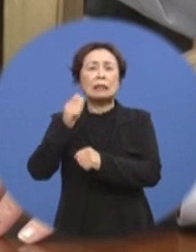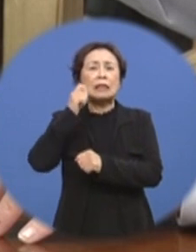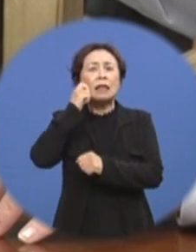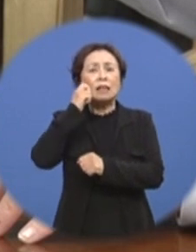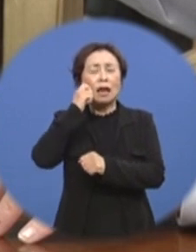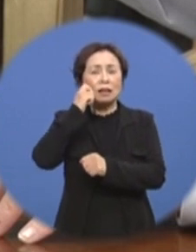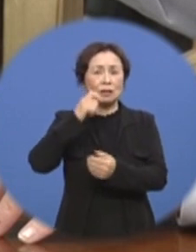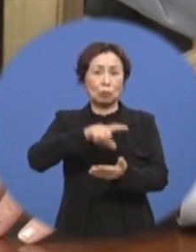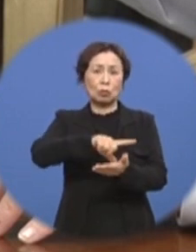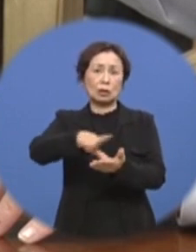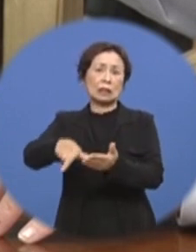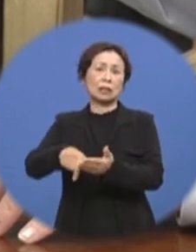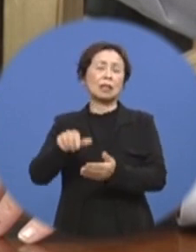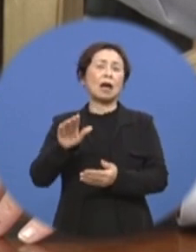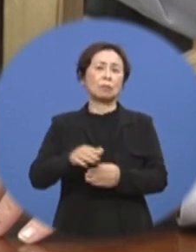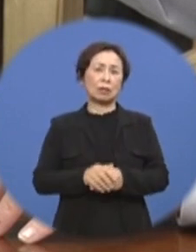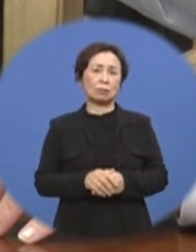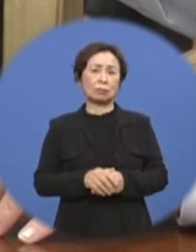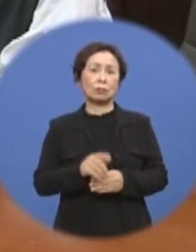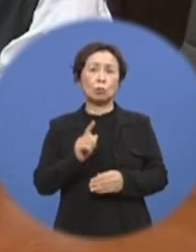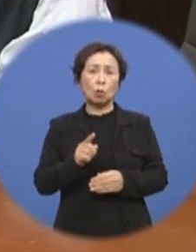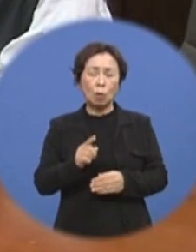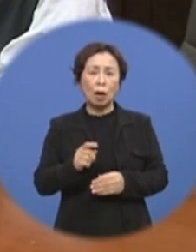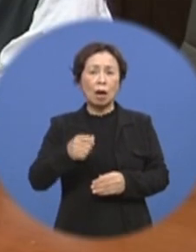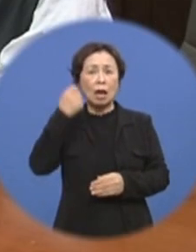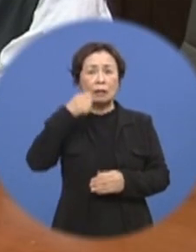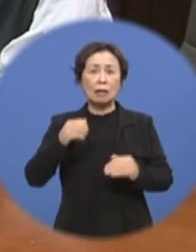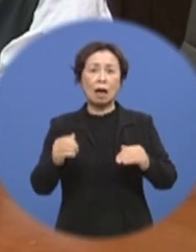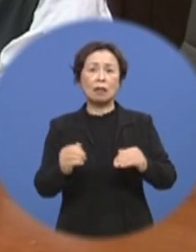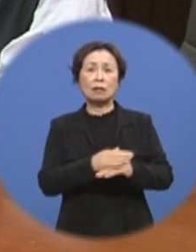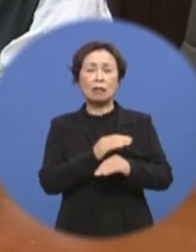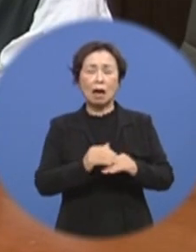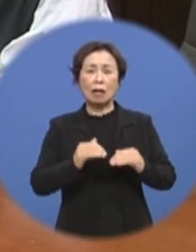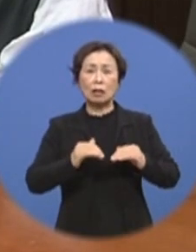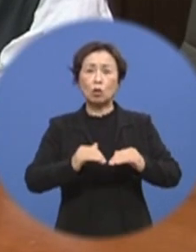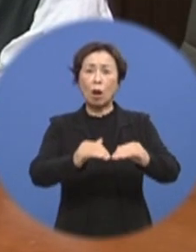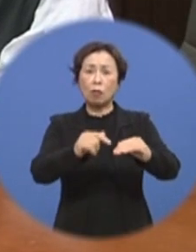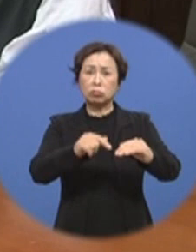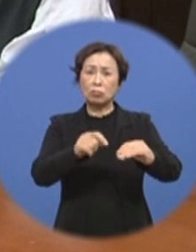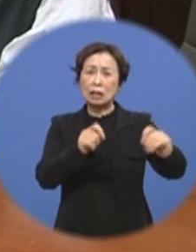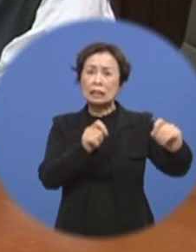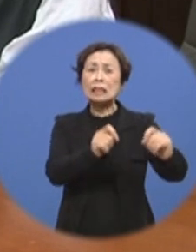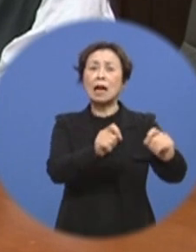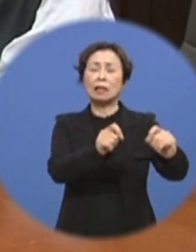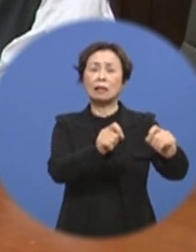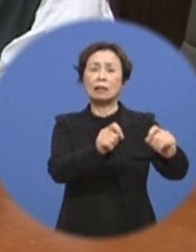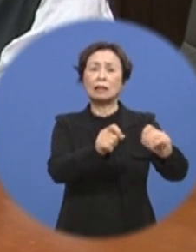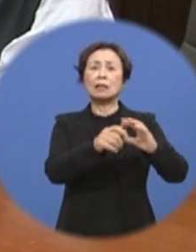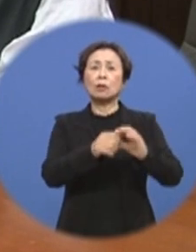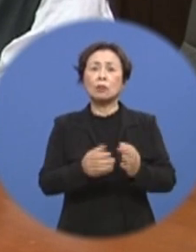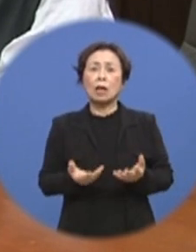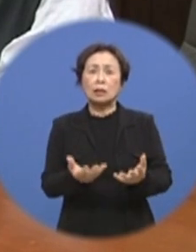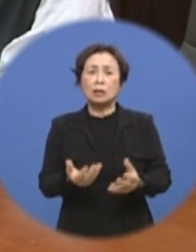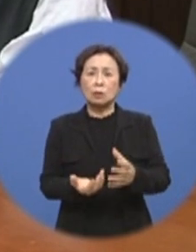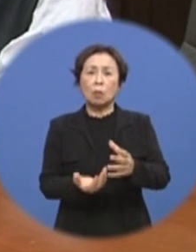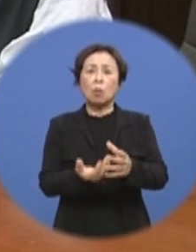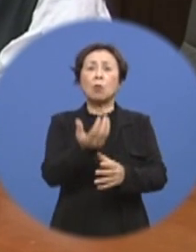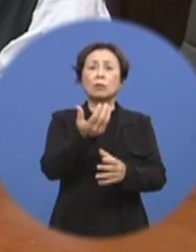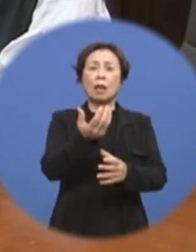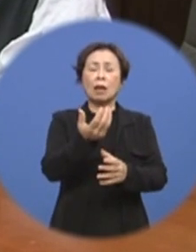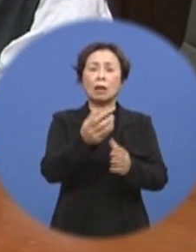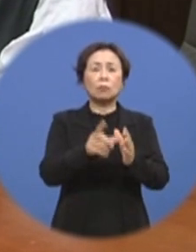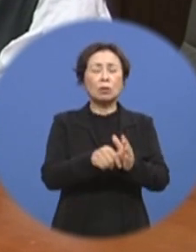ねこれは南海トラフが違うすぎるのでaどうと地震が来た時にあの逃げようと思っても